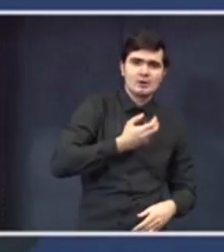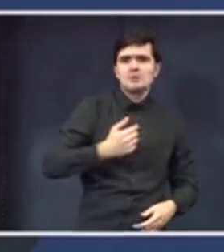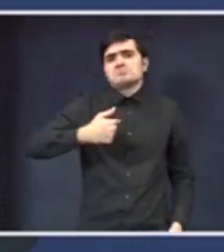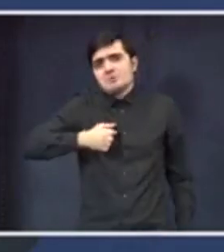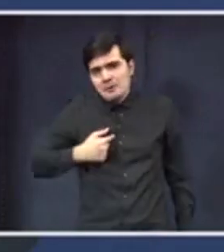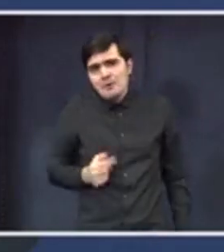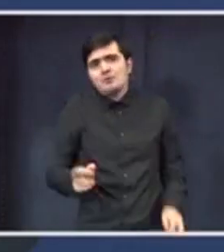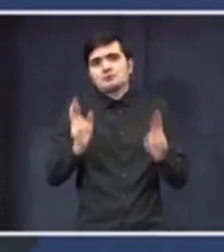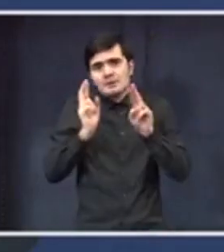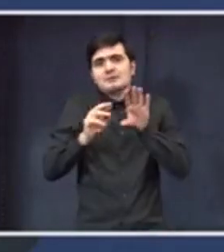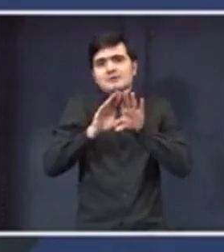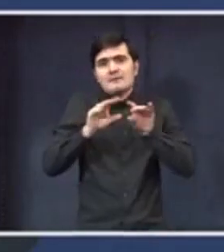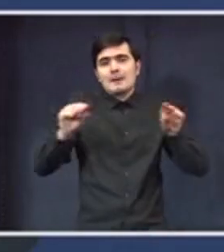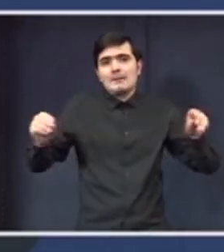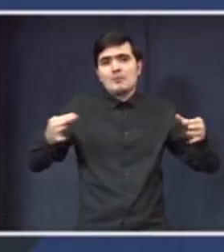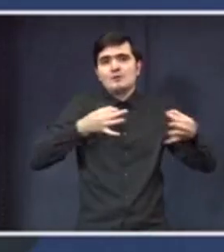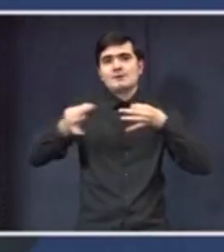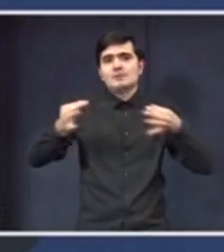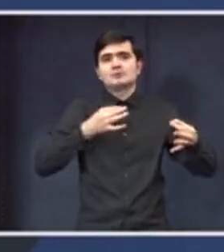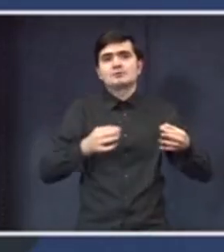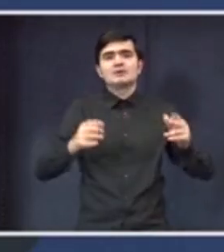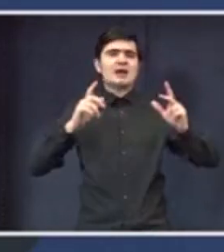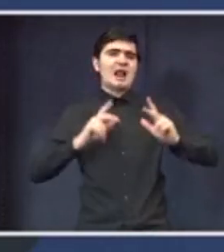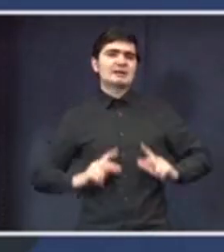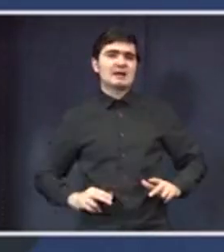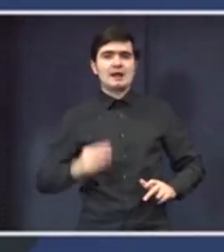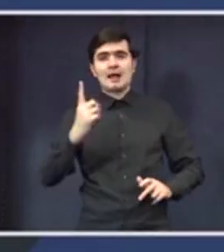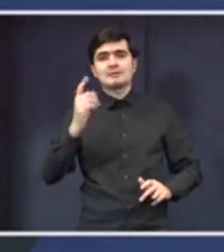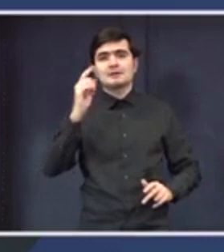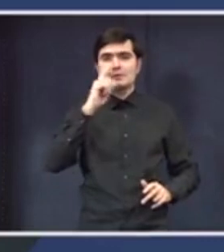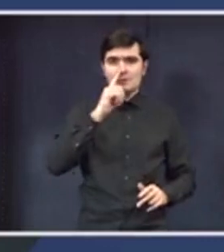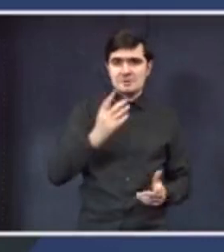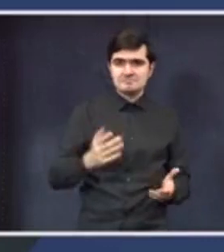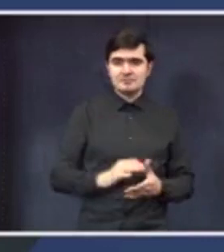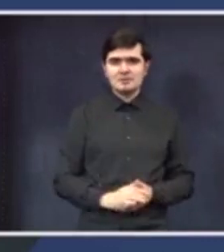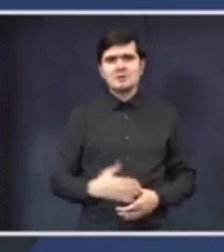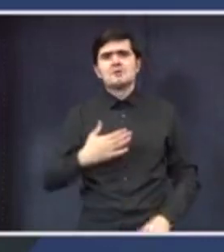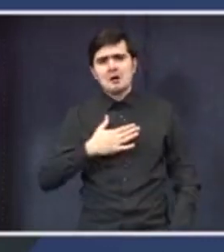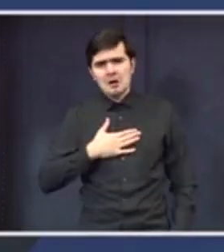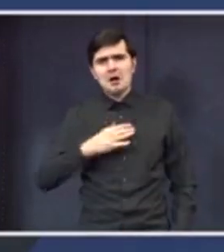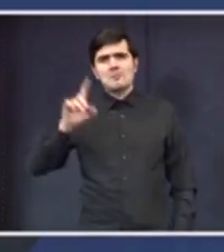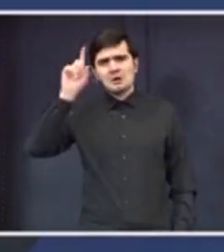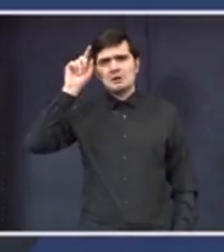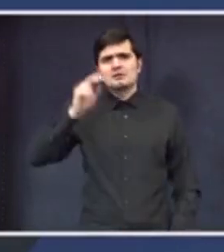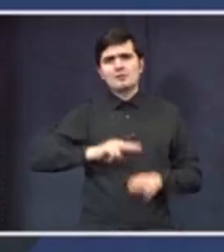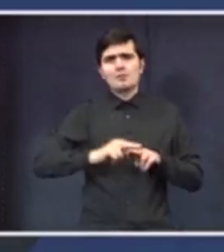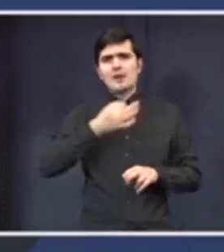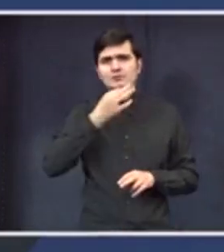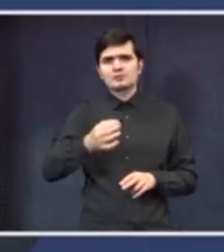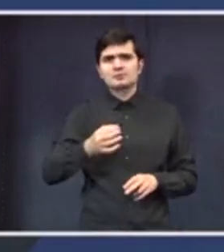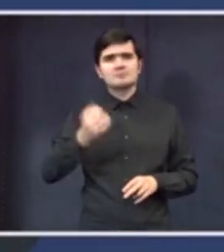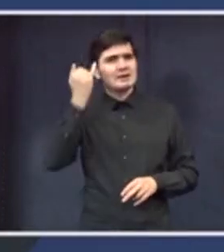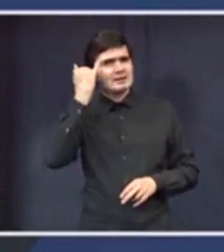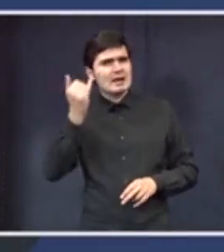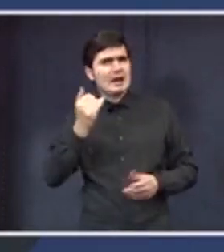eu sper să fie cât mai multe măsuri de relaxare. Am încredere, așa cum am spus, scenariul cu 5 milioane este